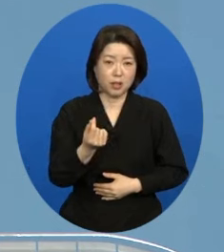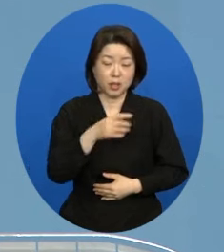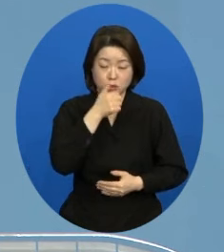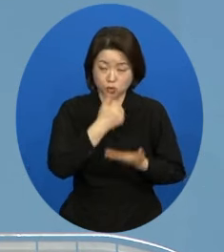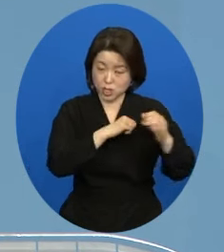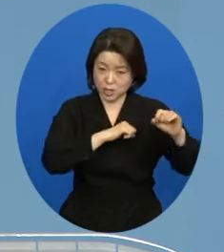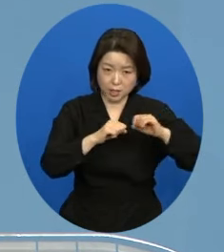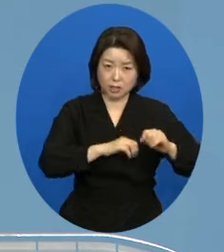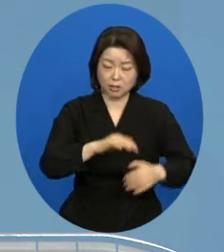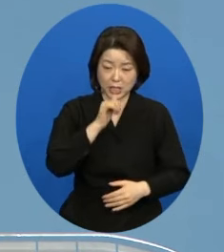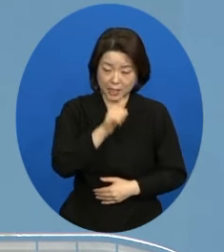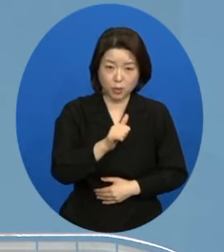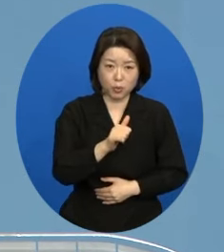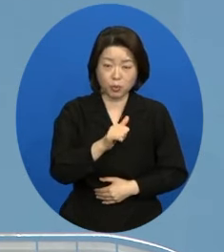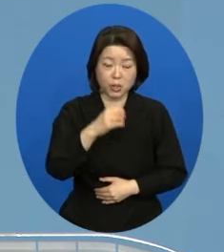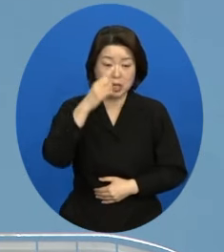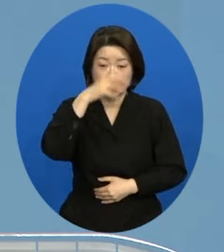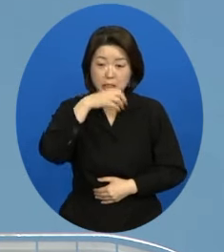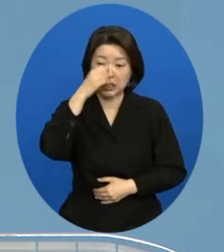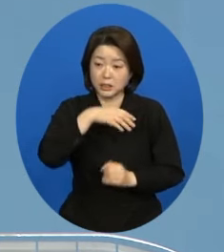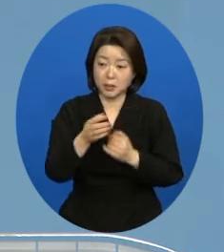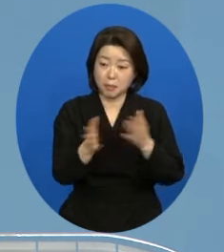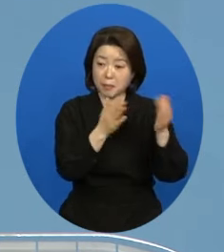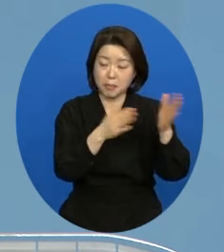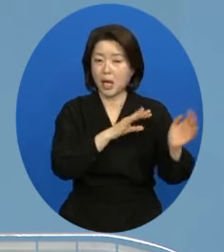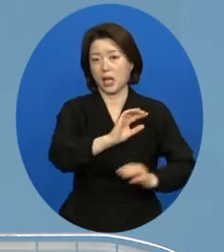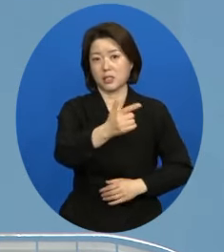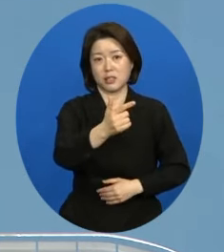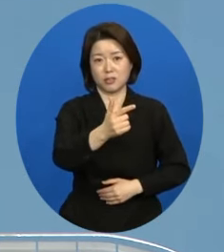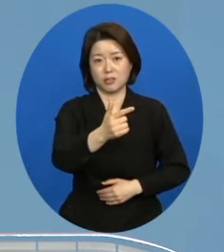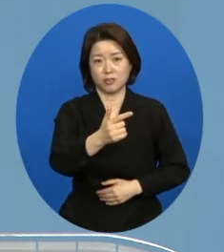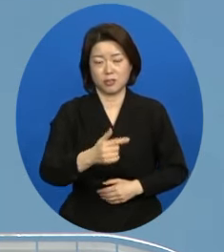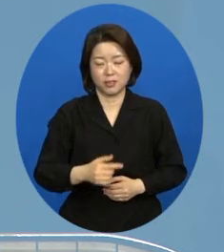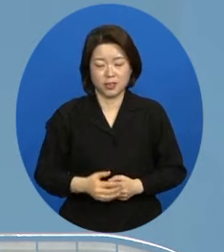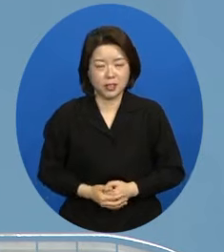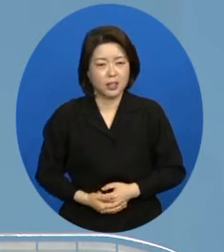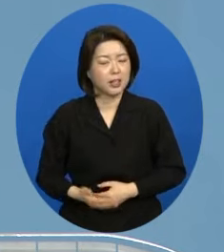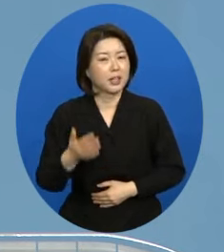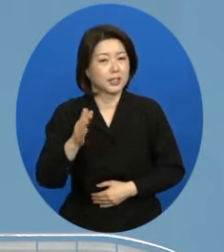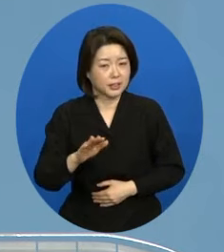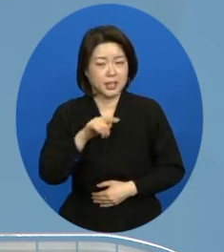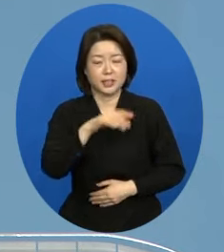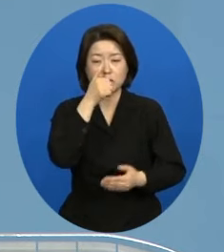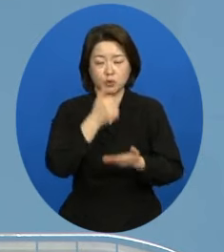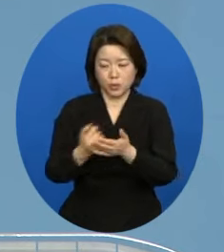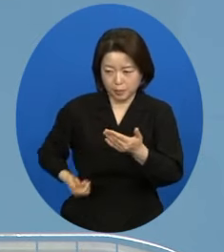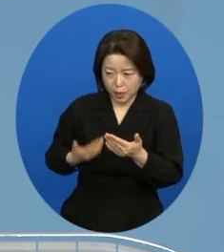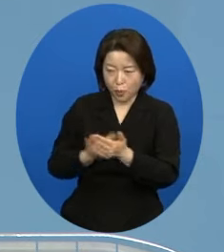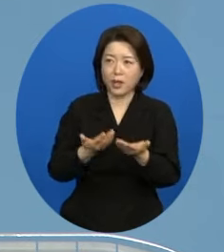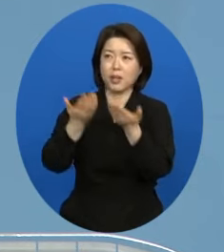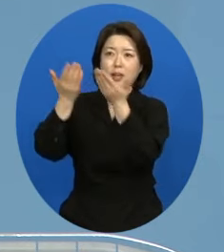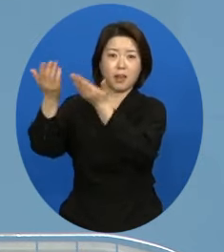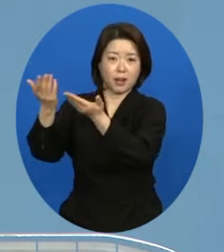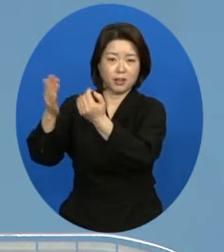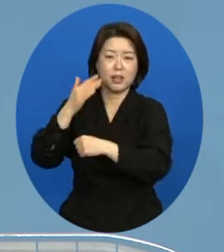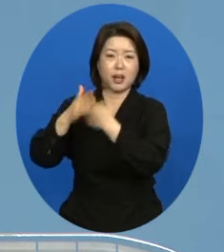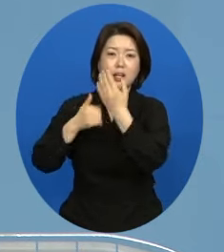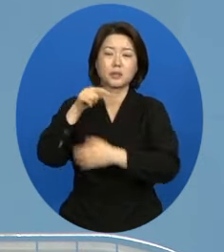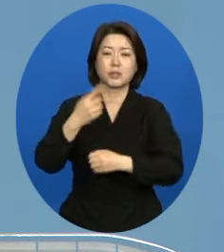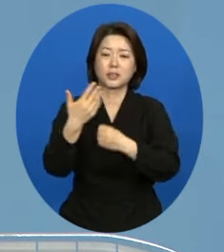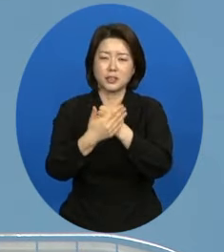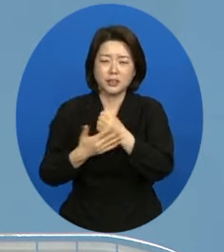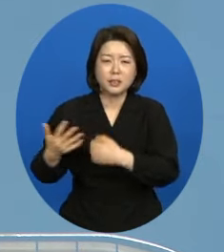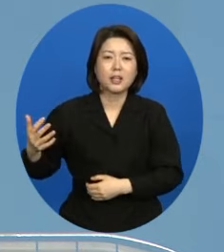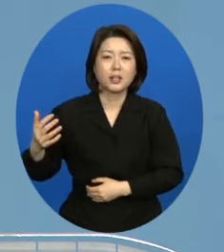것은 넘어가지 않 그런데 우리가 그 죄를 회개할 때에 하나님은요 그 은혜로